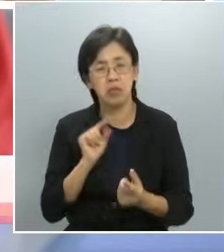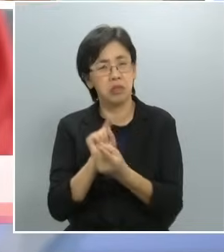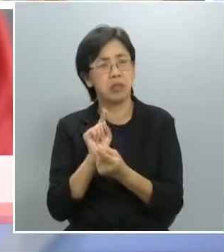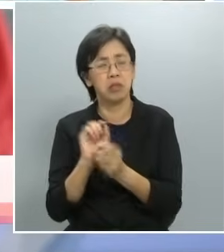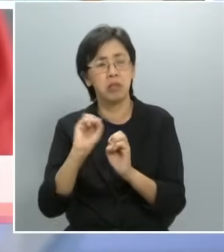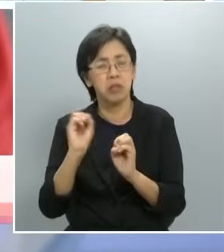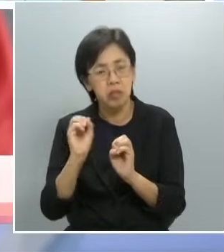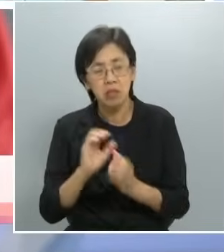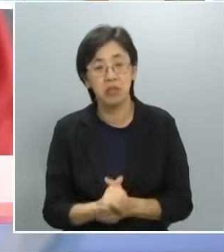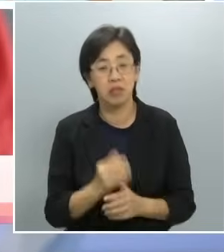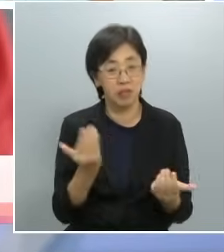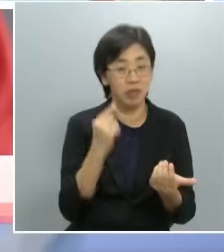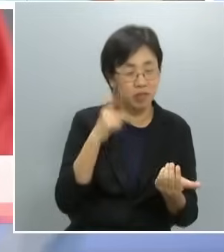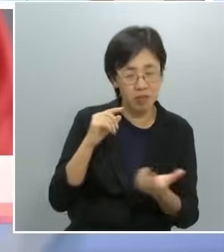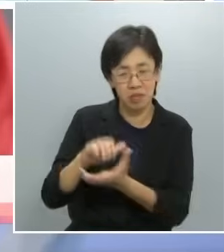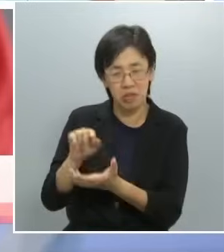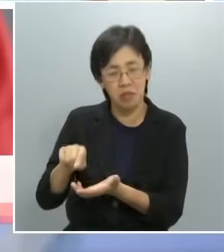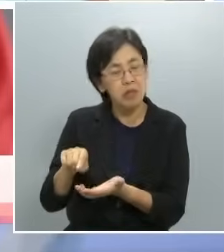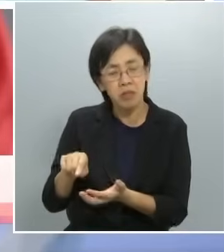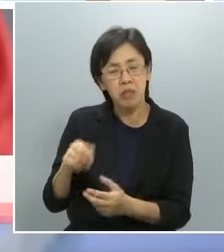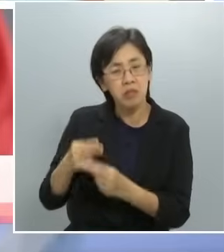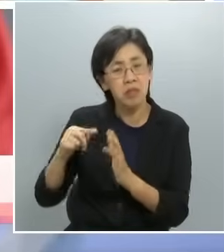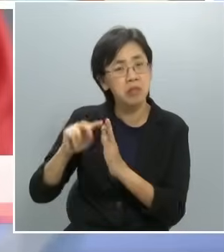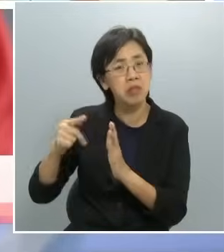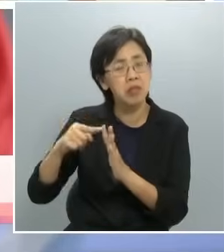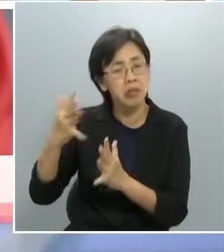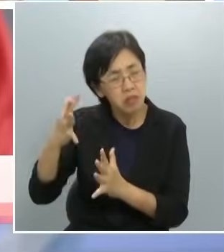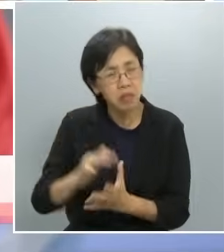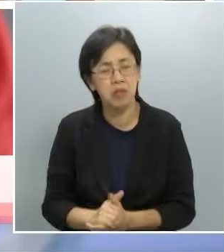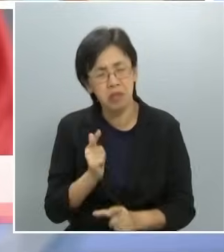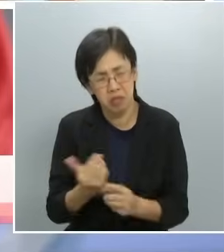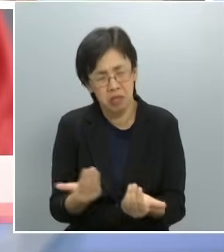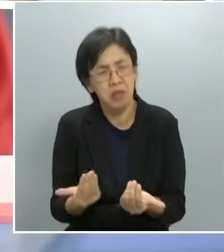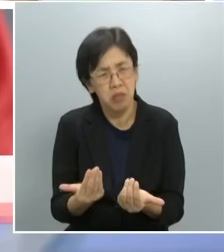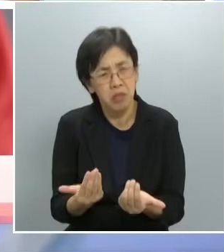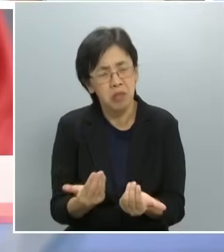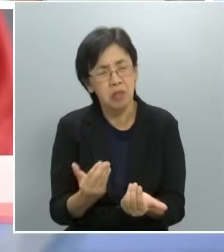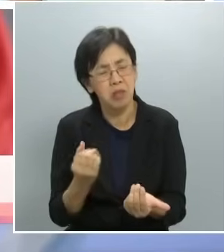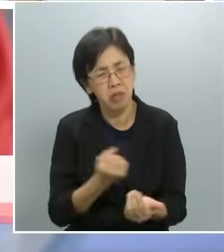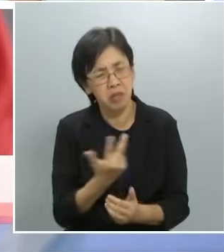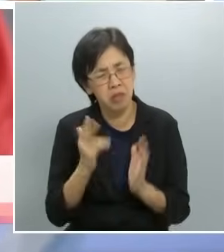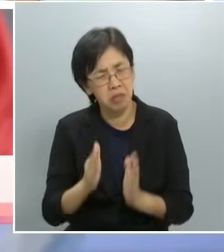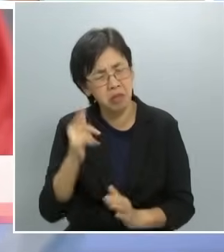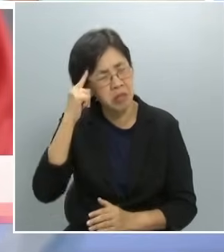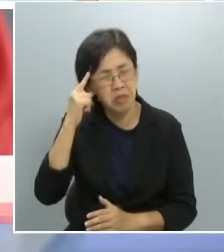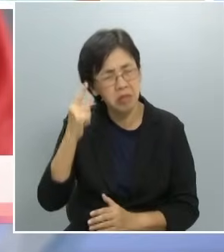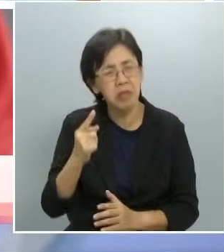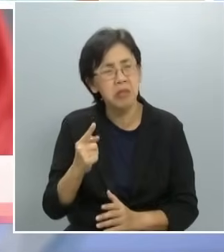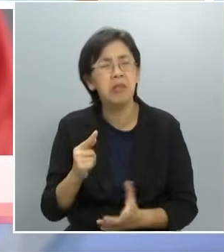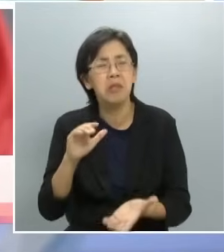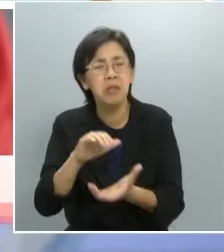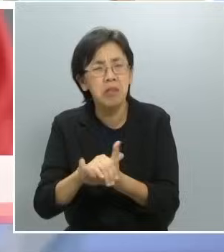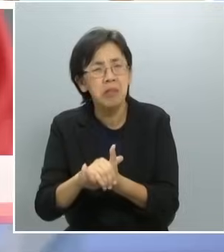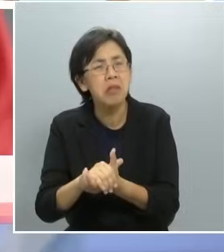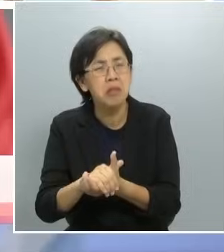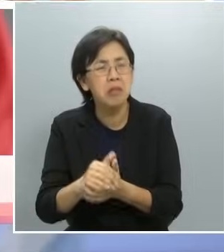แบบนี้ก็ไม่น่าจะทำเพราะว่าเราก็เลี้ยงลูกเขาตั้งกระแบเบาะมาจนถึงแบบนี้3ขวบแล้วก็ไม่น่าจะมาทำกันรุนแรงแบบนี้คิดว่าเข